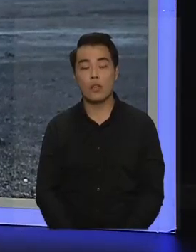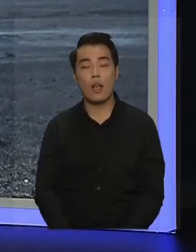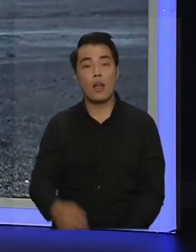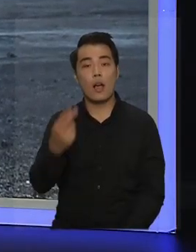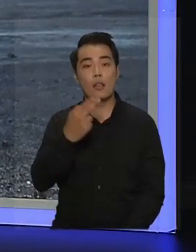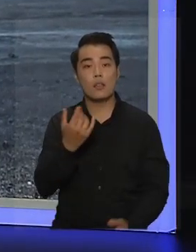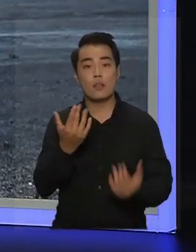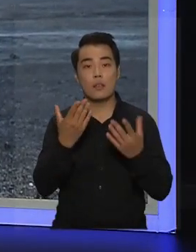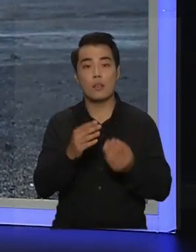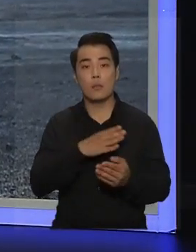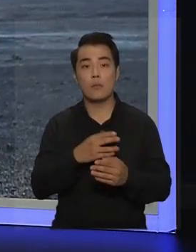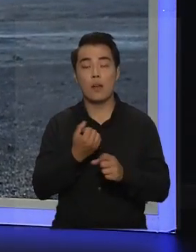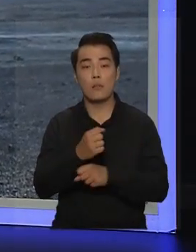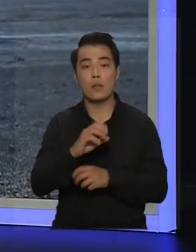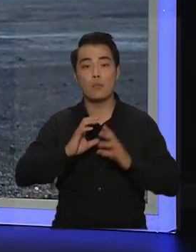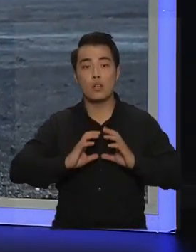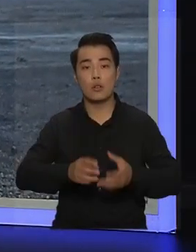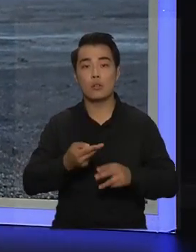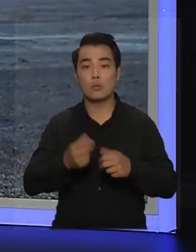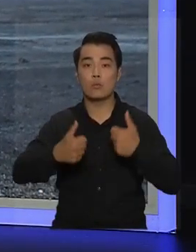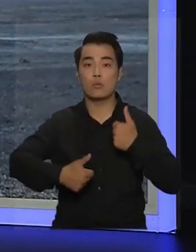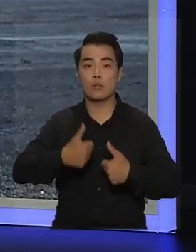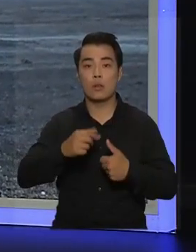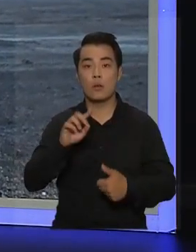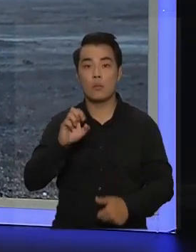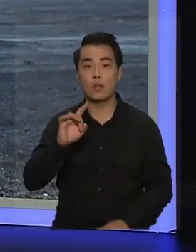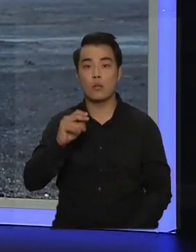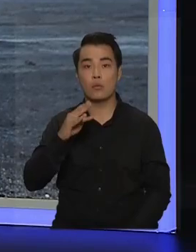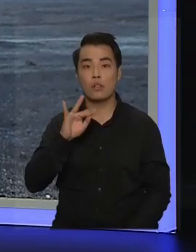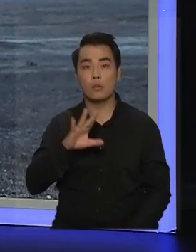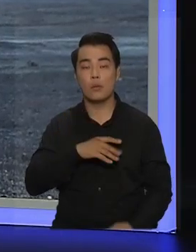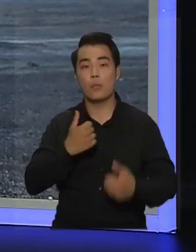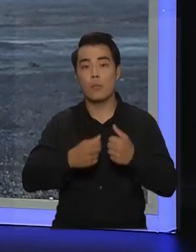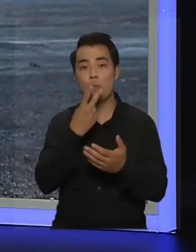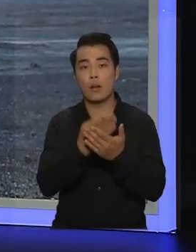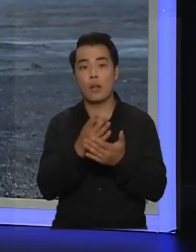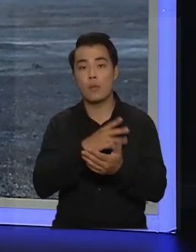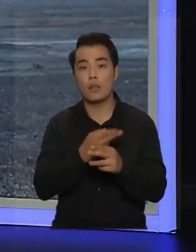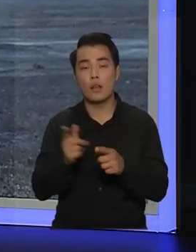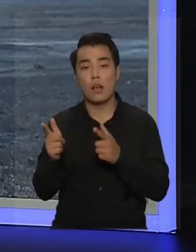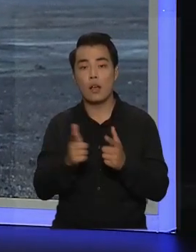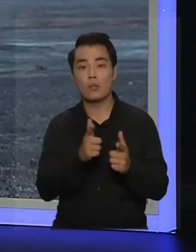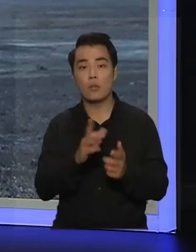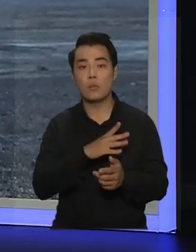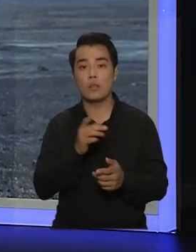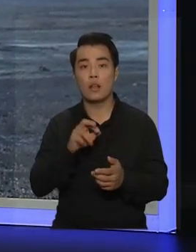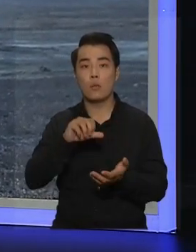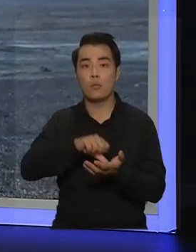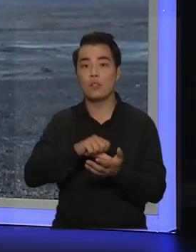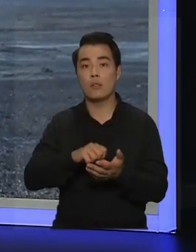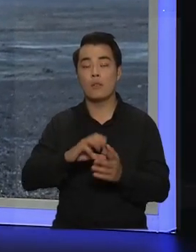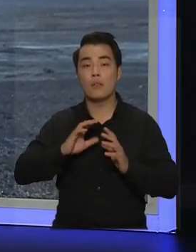А в Астане сегодня определили победителей международного турнира «Беркучи». Состязание является подготовительным для